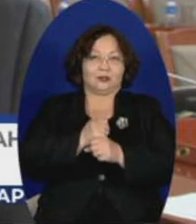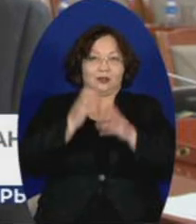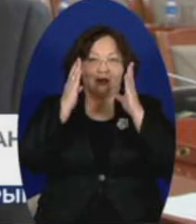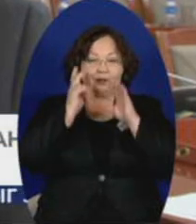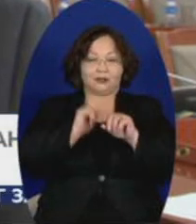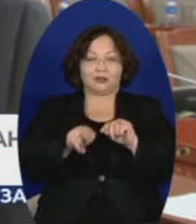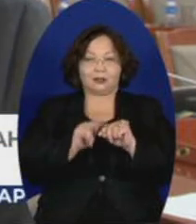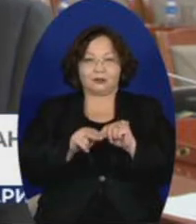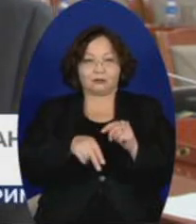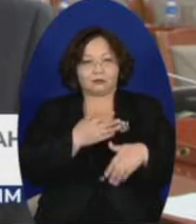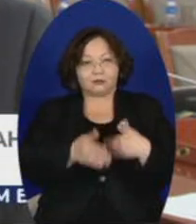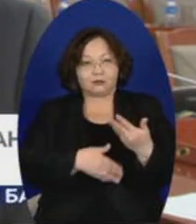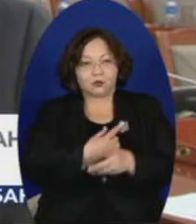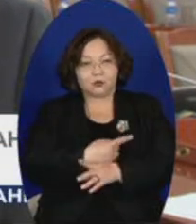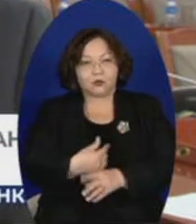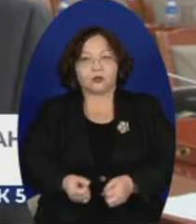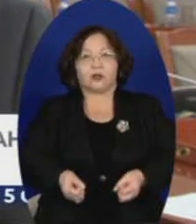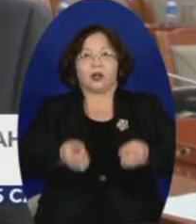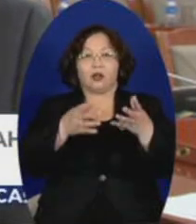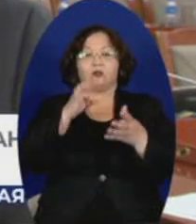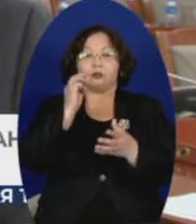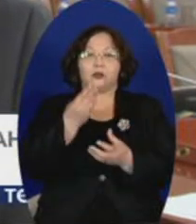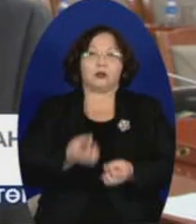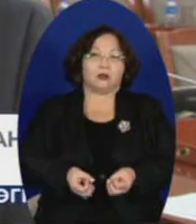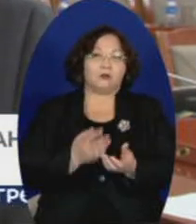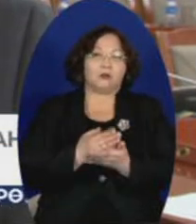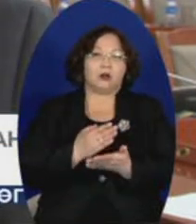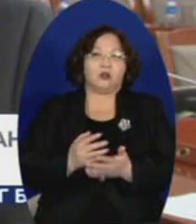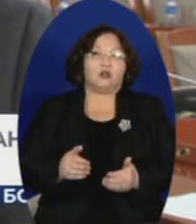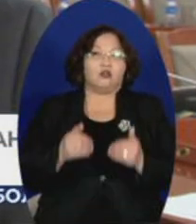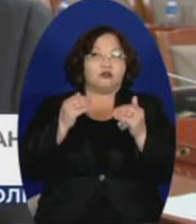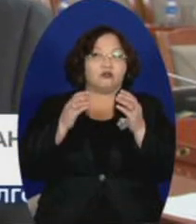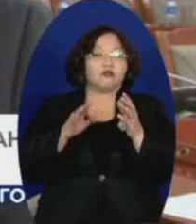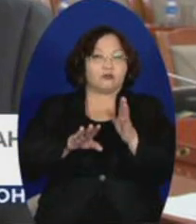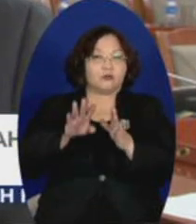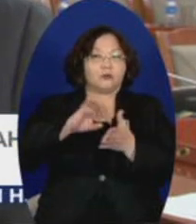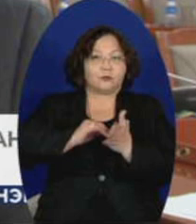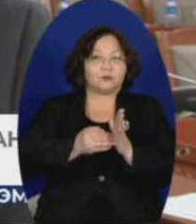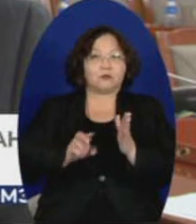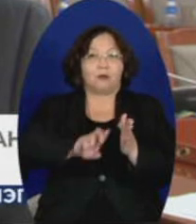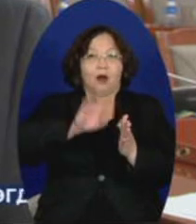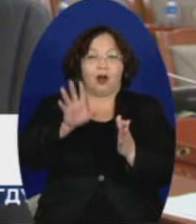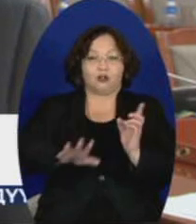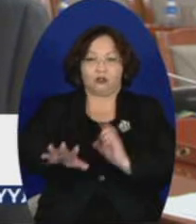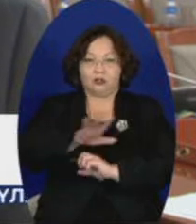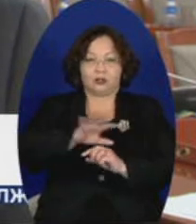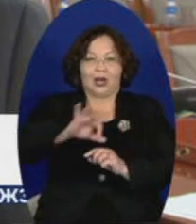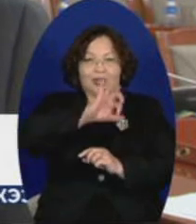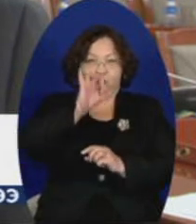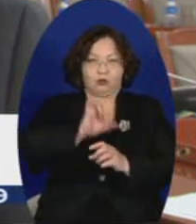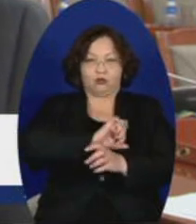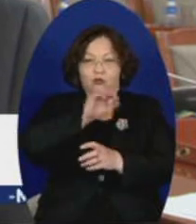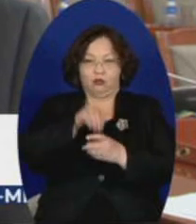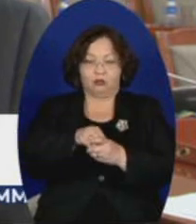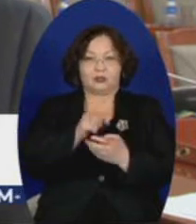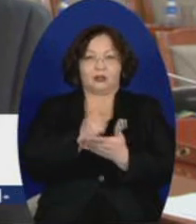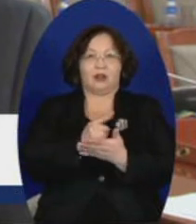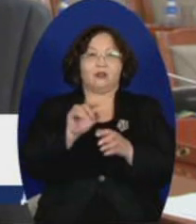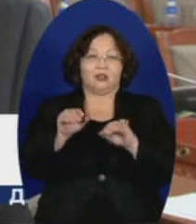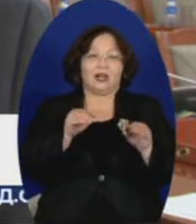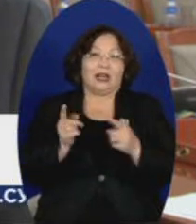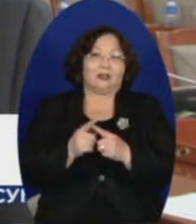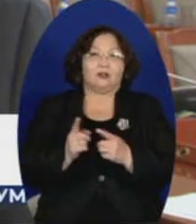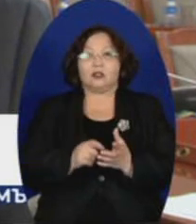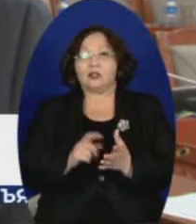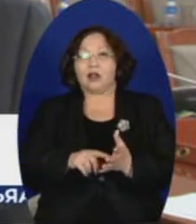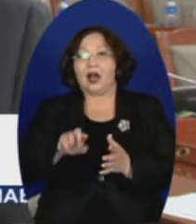замаар тодорхой үр дүнд хүрдэг. Мөн хөгжлийн төлөлд хийхдээ байгаль орчны асуудлыг чухалч зүйлэх шаардлагыг тавьдаг байх хэрэгтэй. Азийн